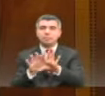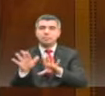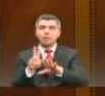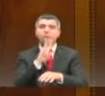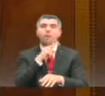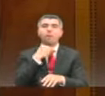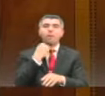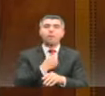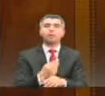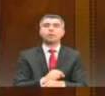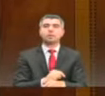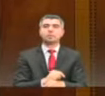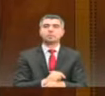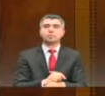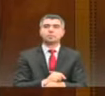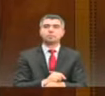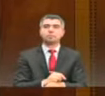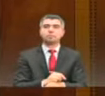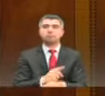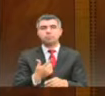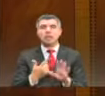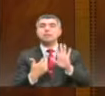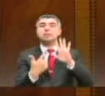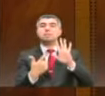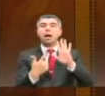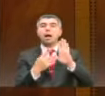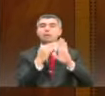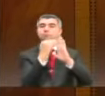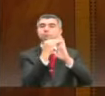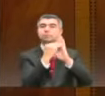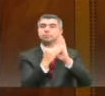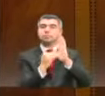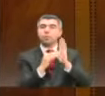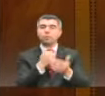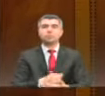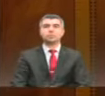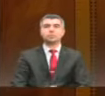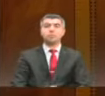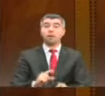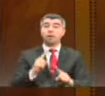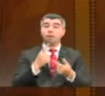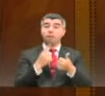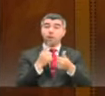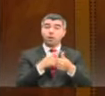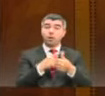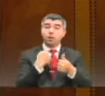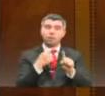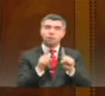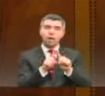ذلك عبر 7 بنود. البند الأول: تعزيز منظومة